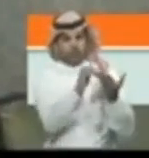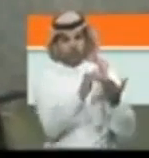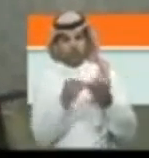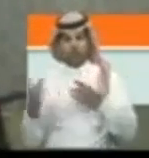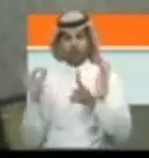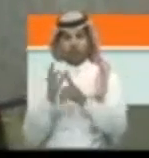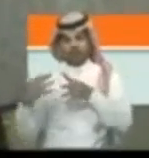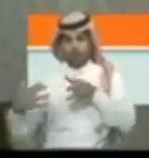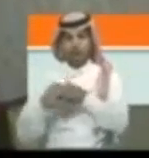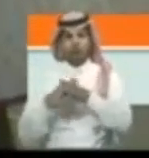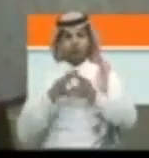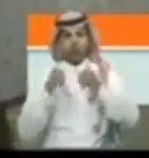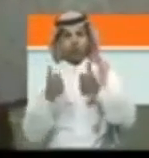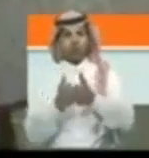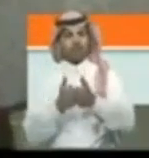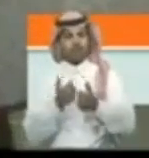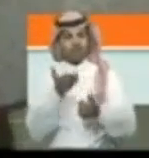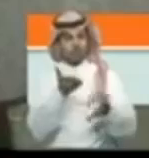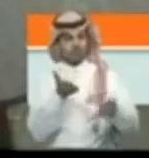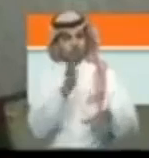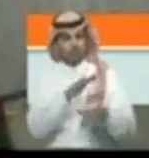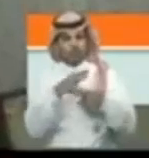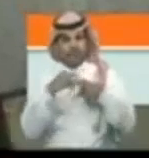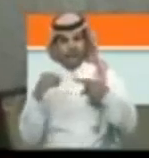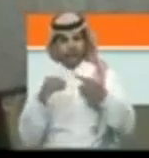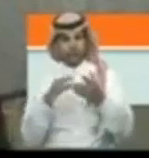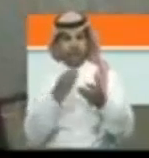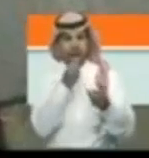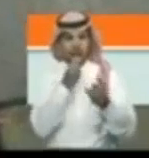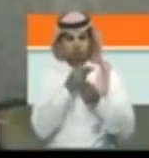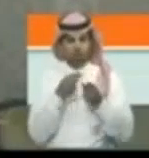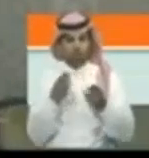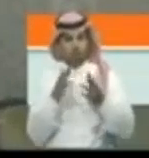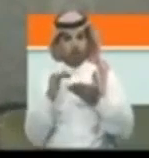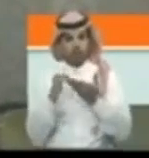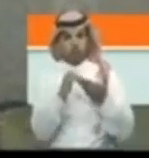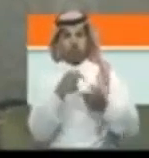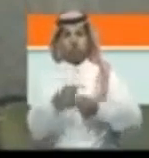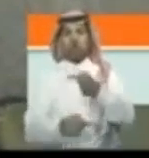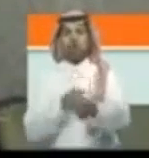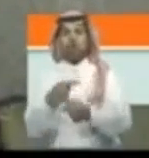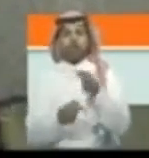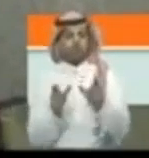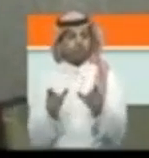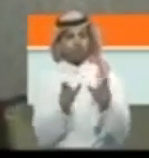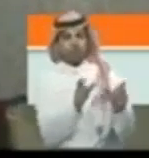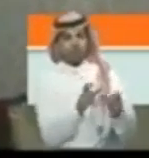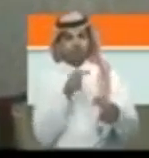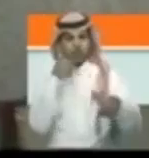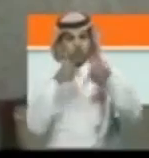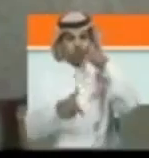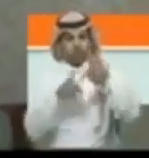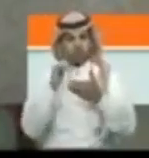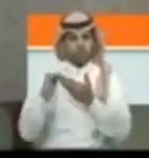من تعاون مع أسر الشهداء كنقص أو احتياج، وما يقومون به يعني من اتصالات